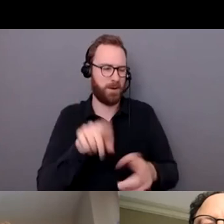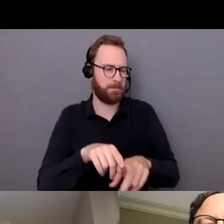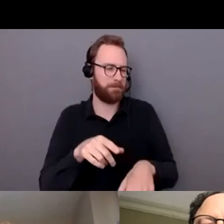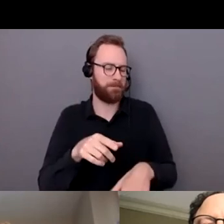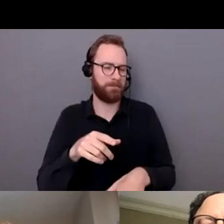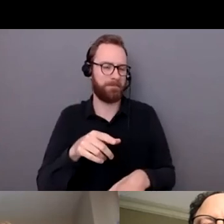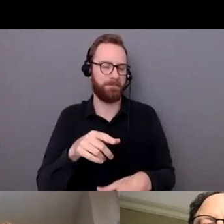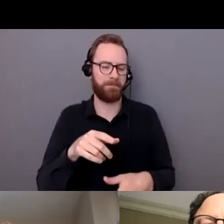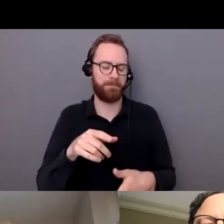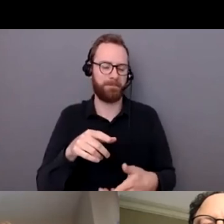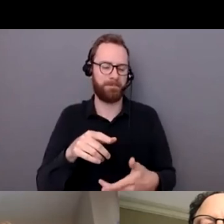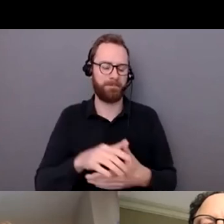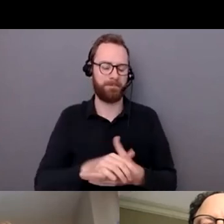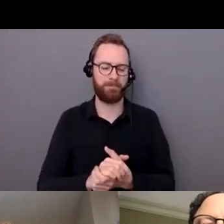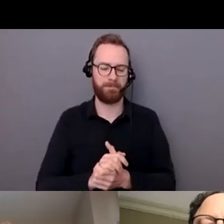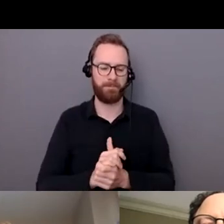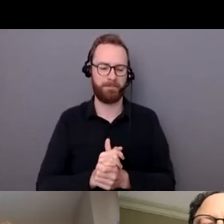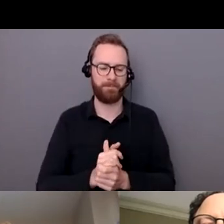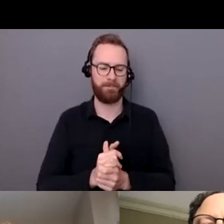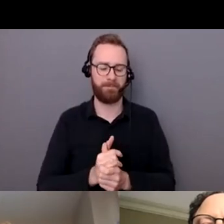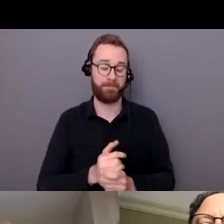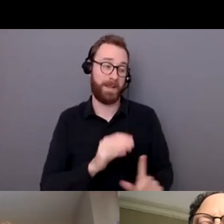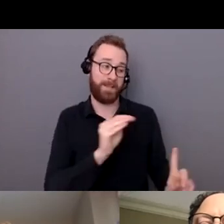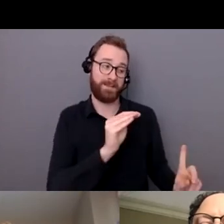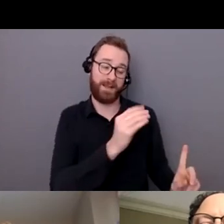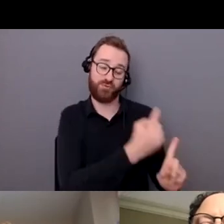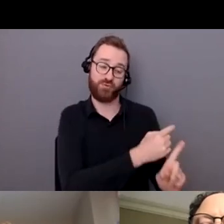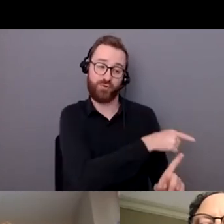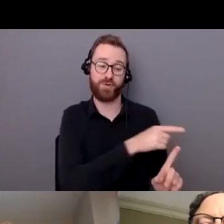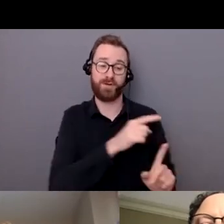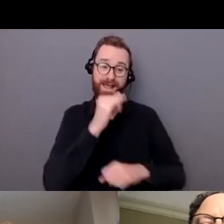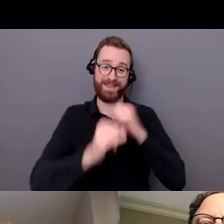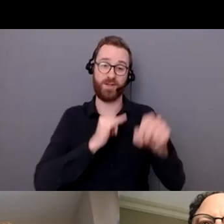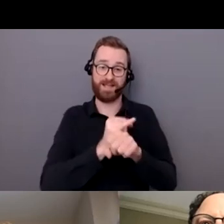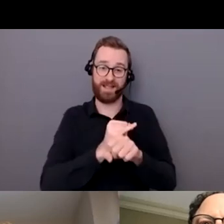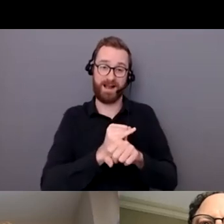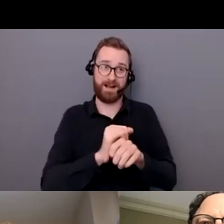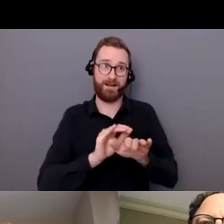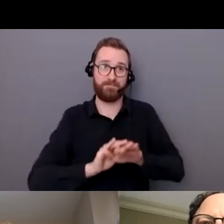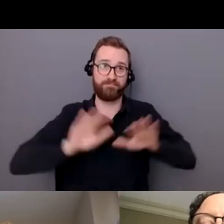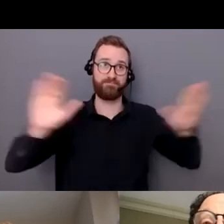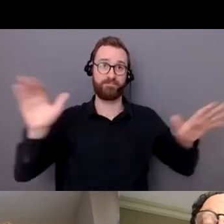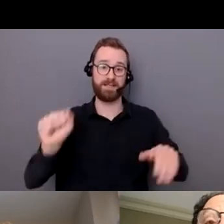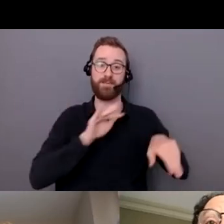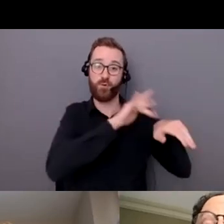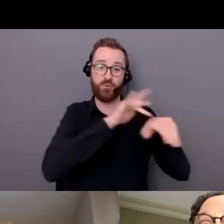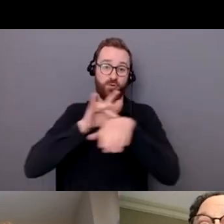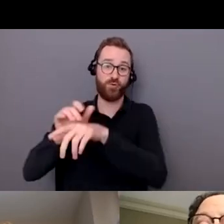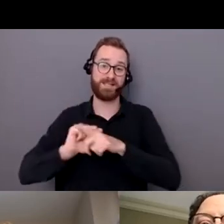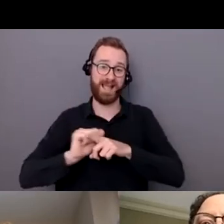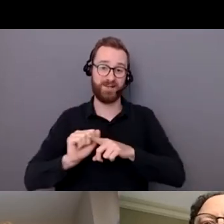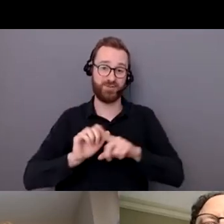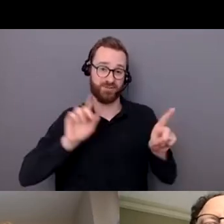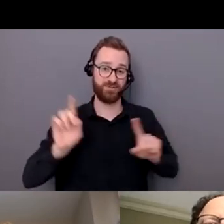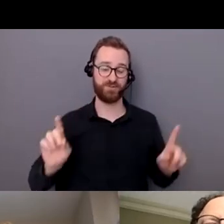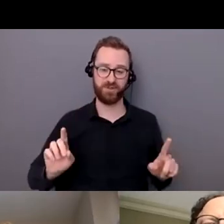peut-être même à la, Martin, tu viens d'en parler, à l'international. Est-ce que tu vois des opportunités